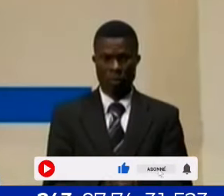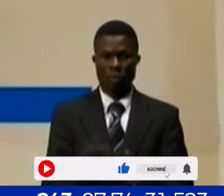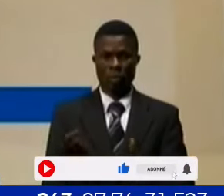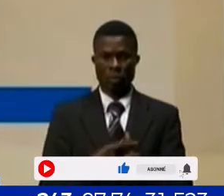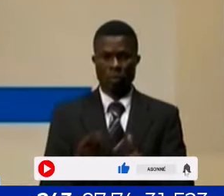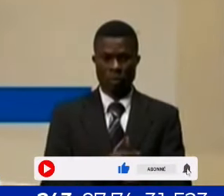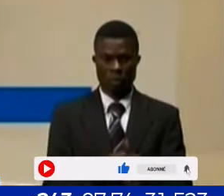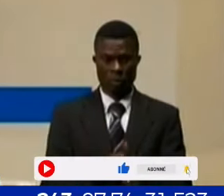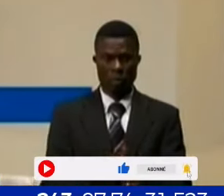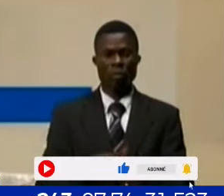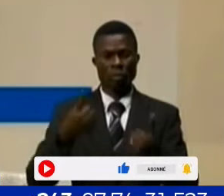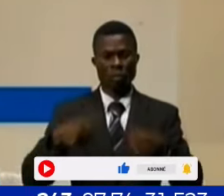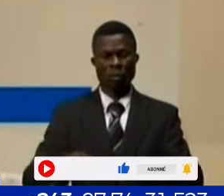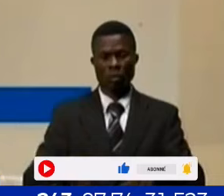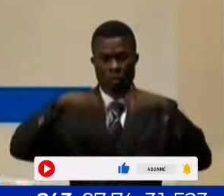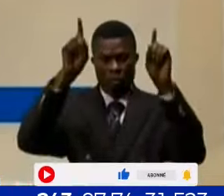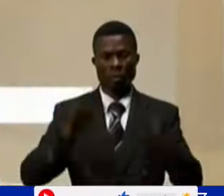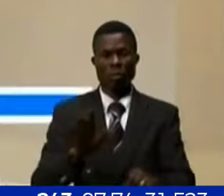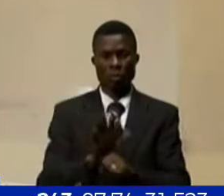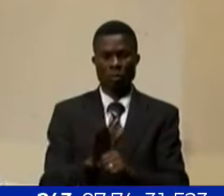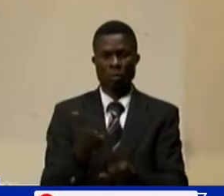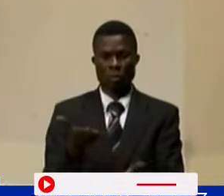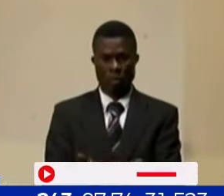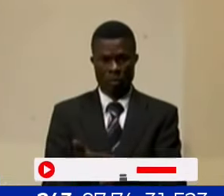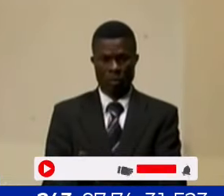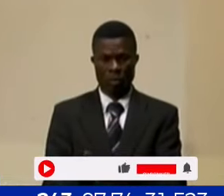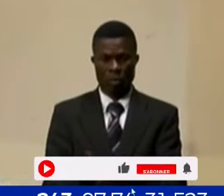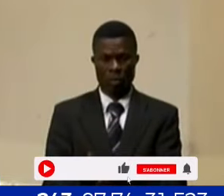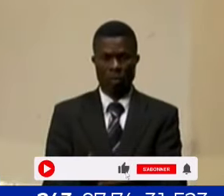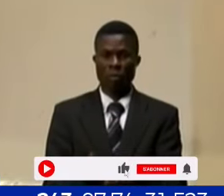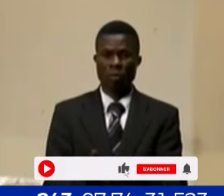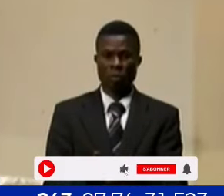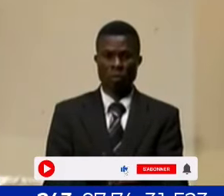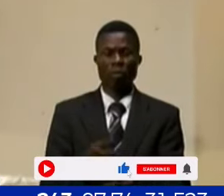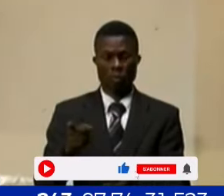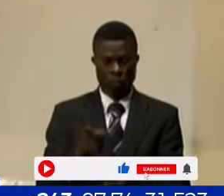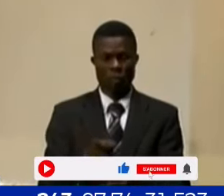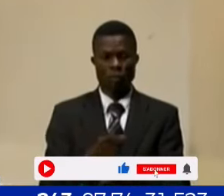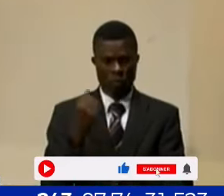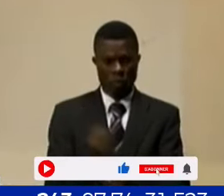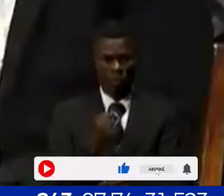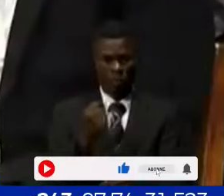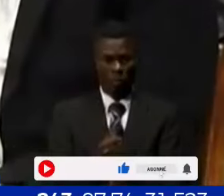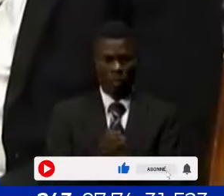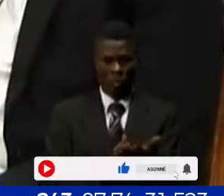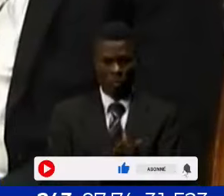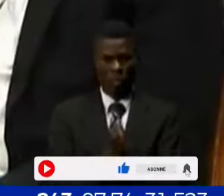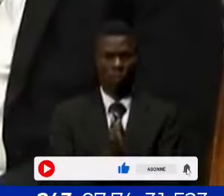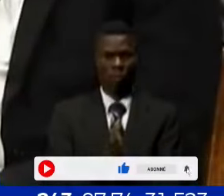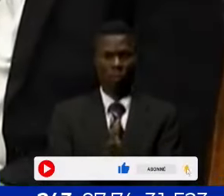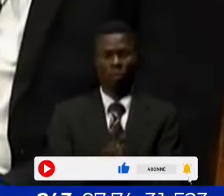depuis plusieurs années. Il y a Sylvie, Eric et tous les frères qui sont